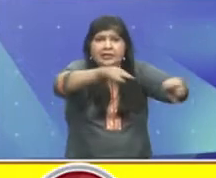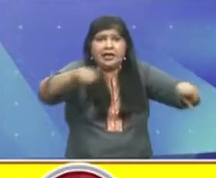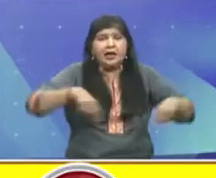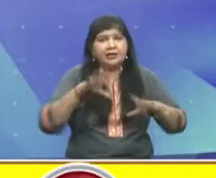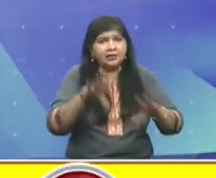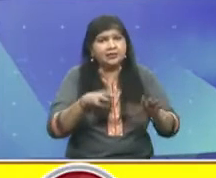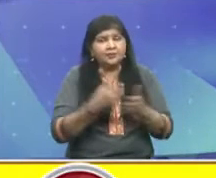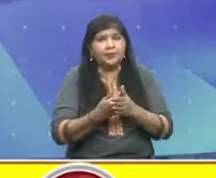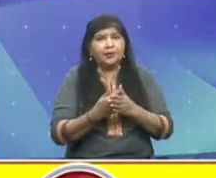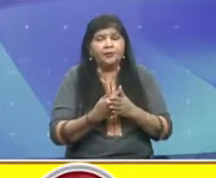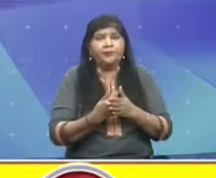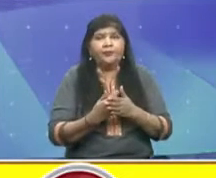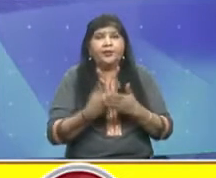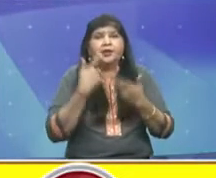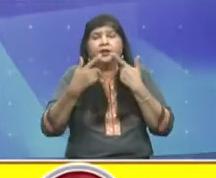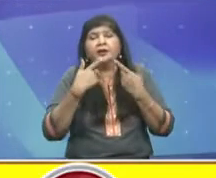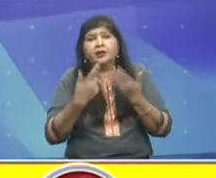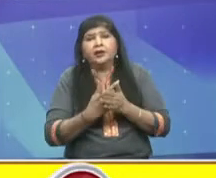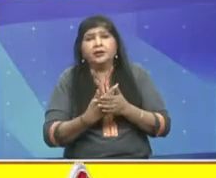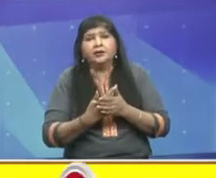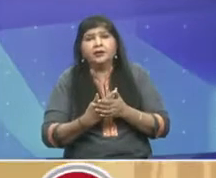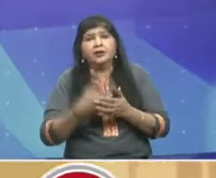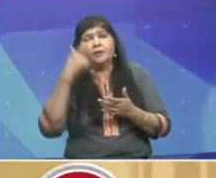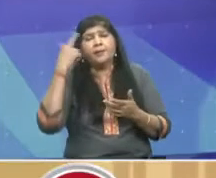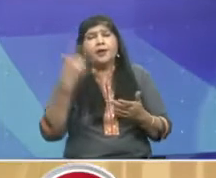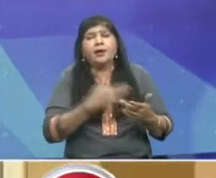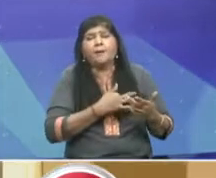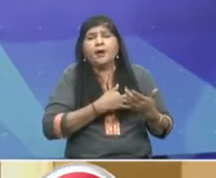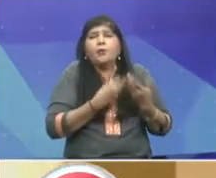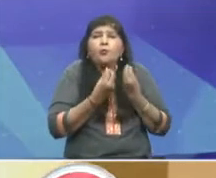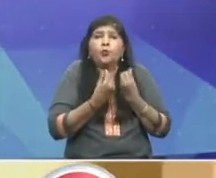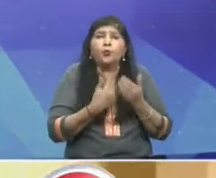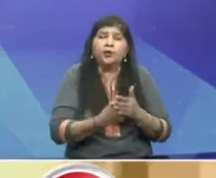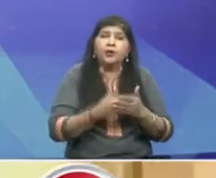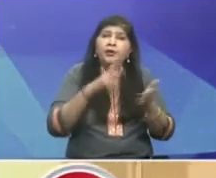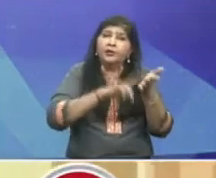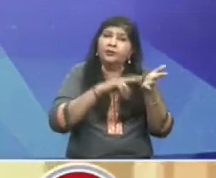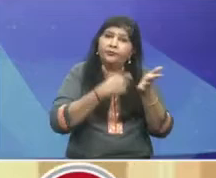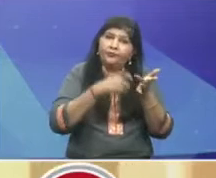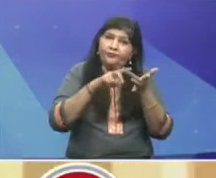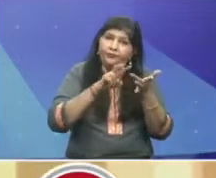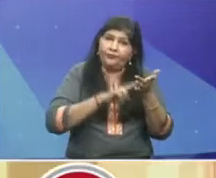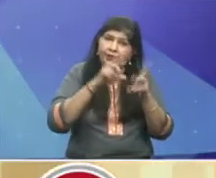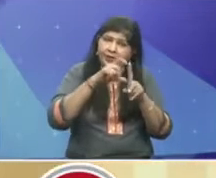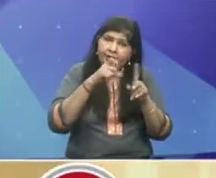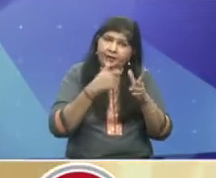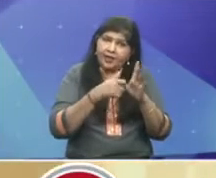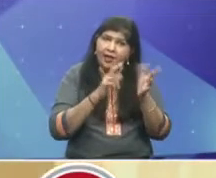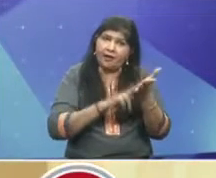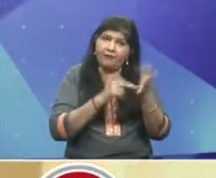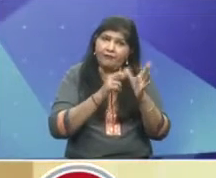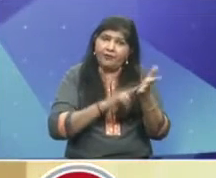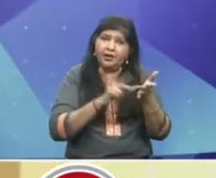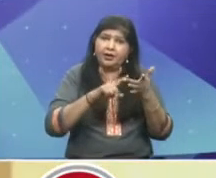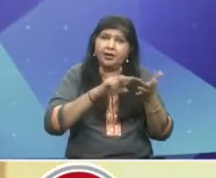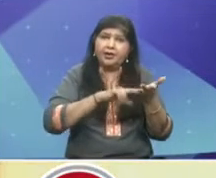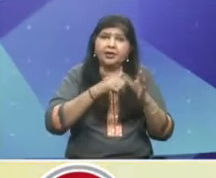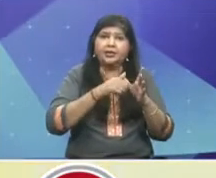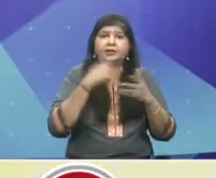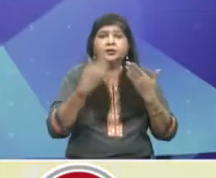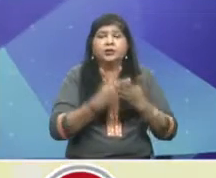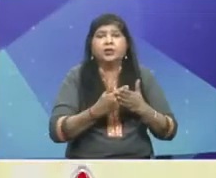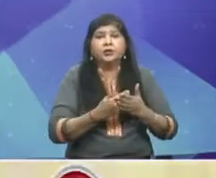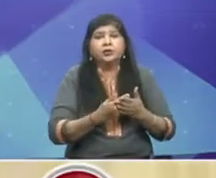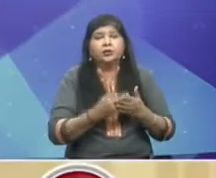चित्त में, कहत जथा मति मोर, वृंदावन सुख रंग कौ,